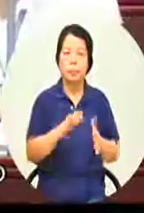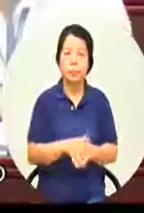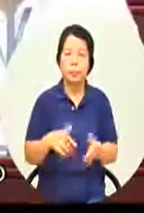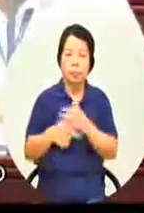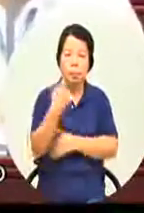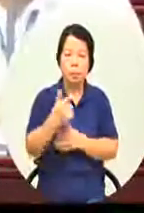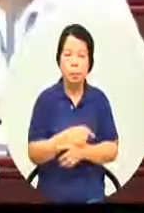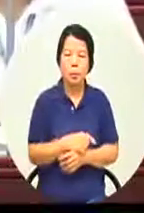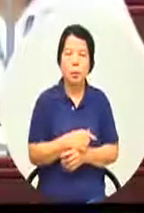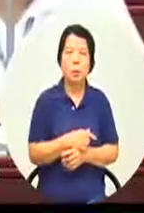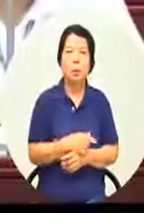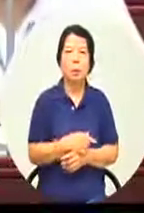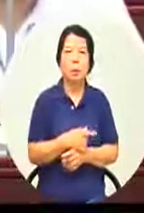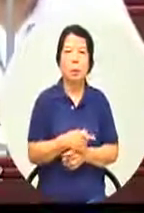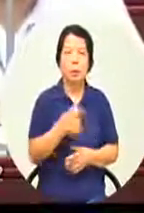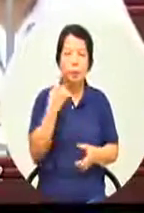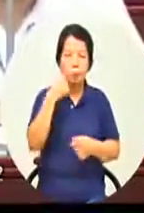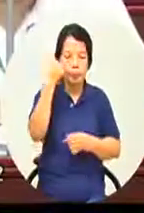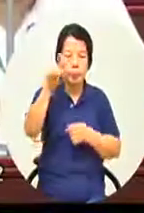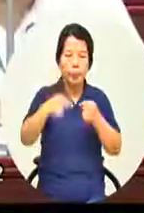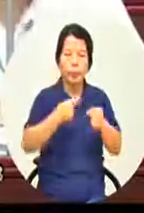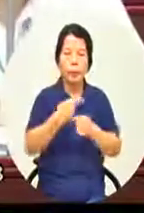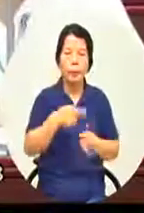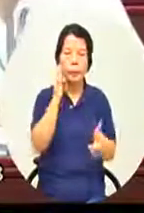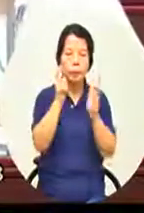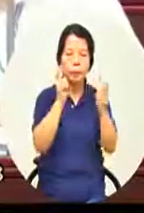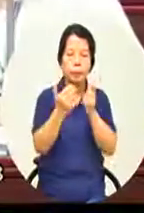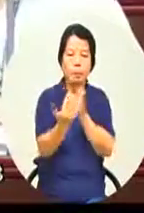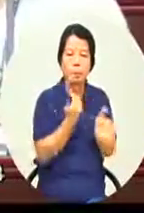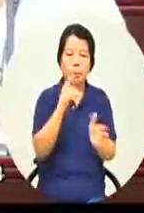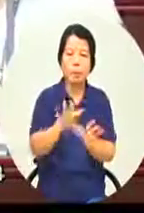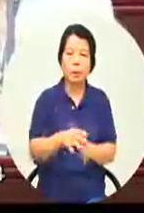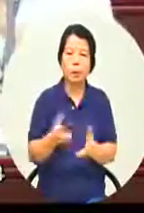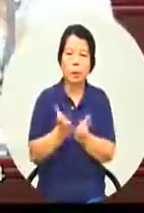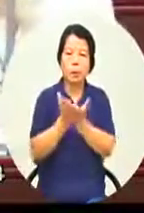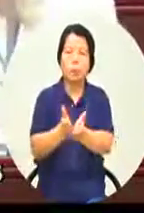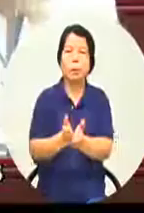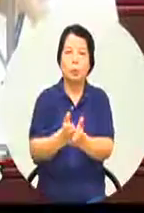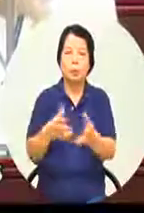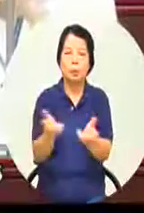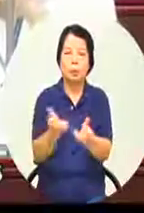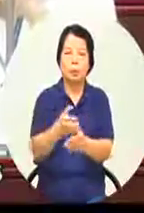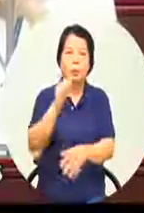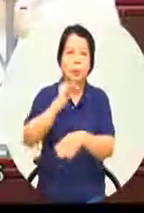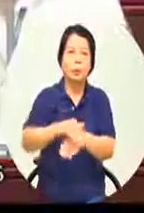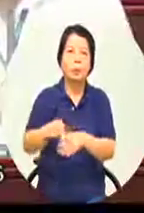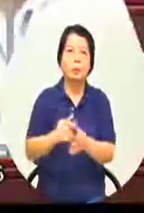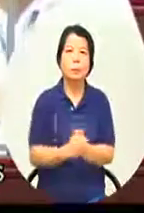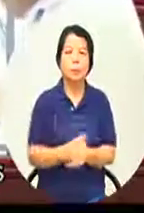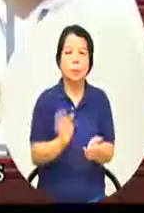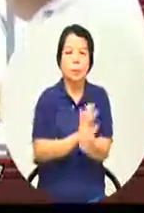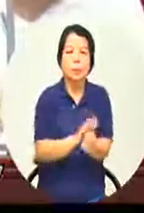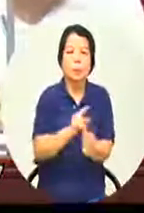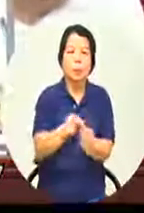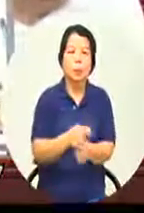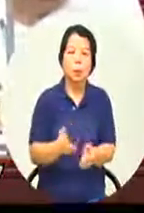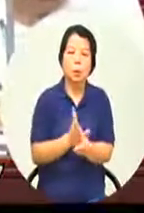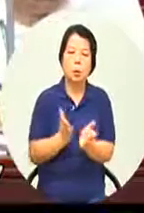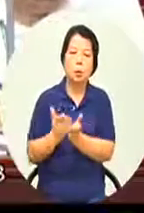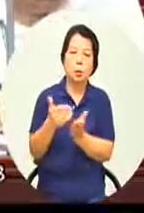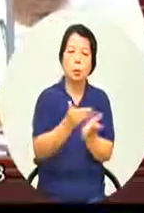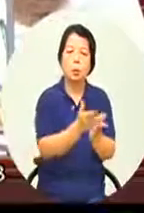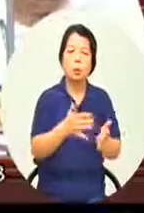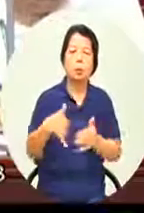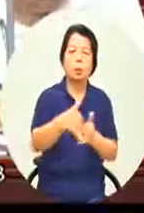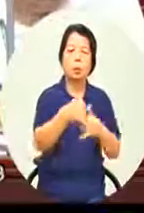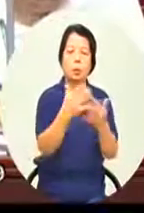明年春节以前，第三趸船将会把它建制完成，到时候我们会就整个服务还有动线的部分呢，做